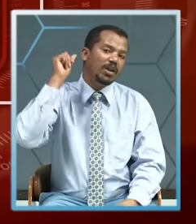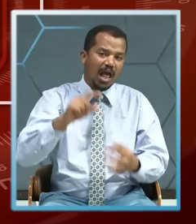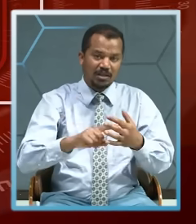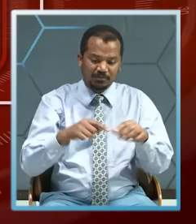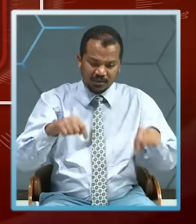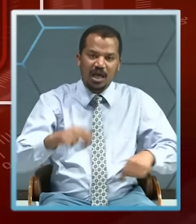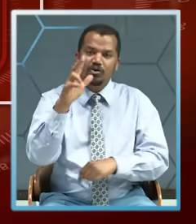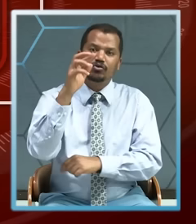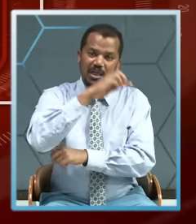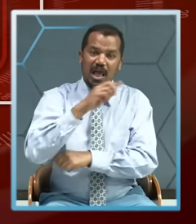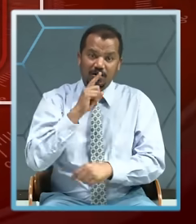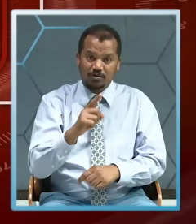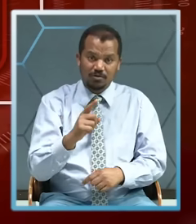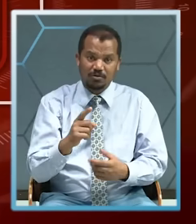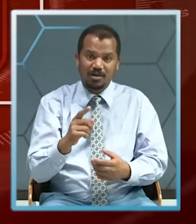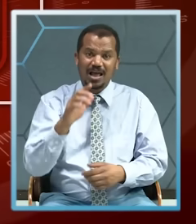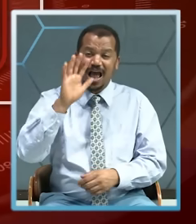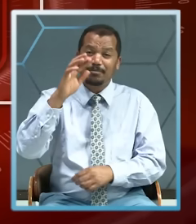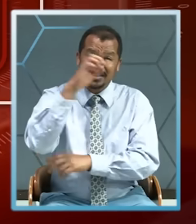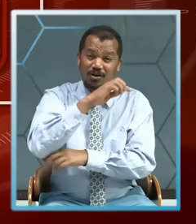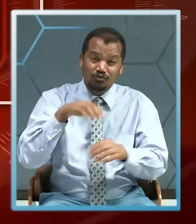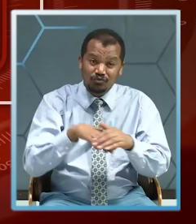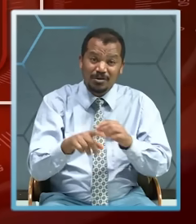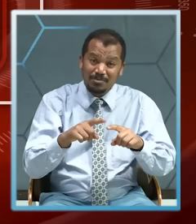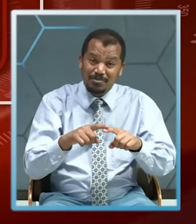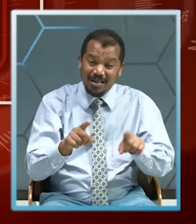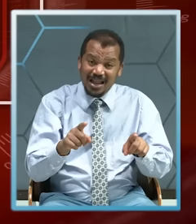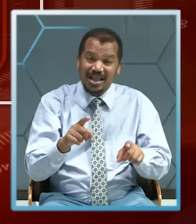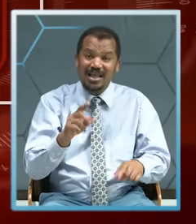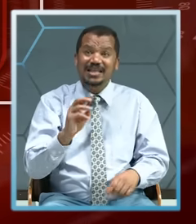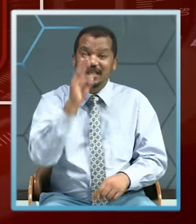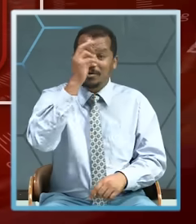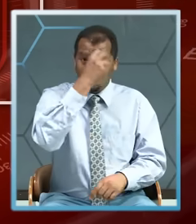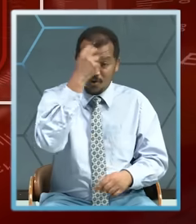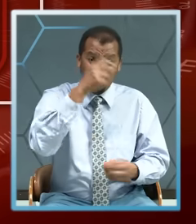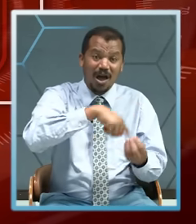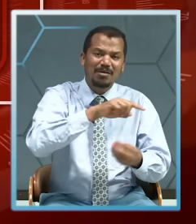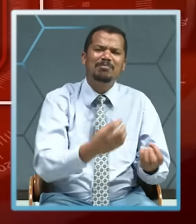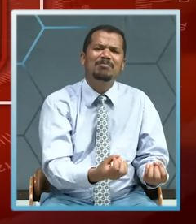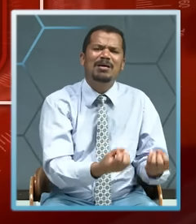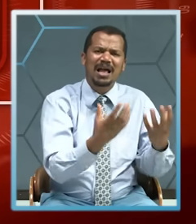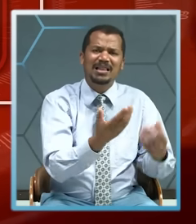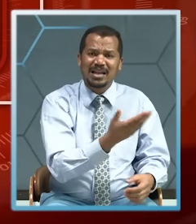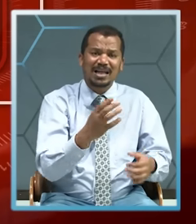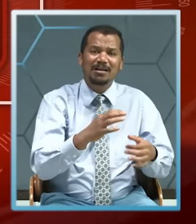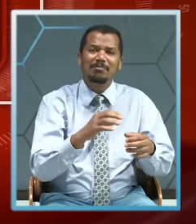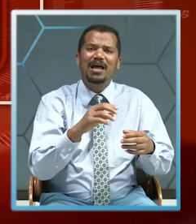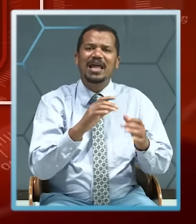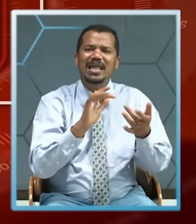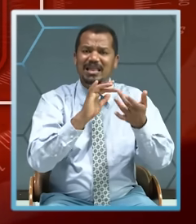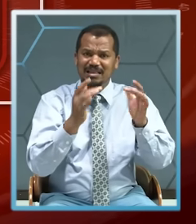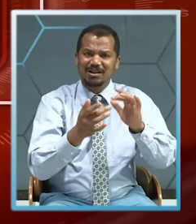ነው የተጀመረው። ዛሬ 3ኛ ቀኑ ነው። 2-5 ቀናት ውስጥ በተለይም ይሄ የሰሜን ወሎ አካባቢ በርካታ ነገር